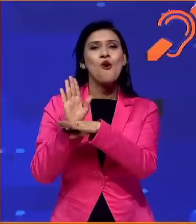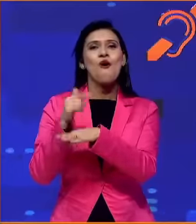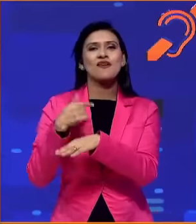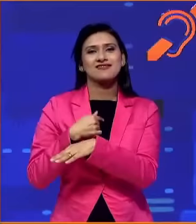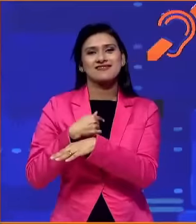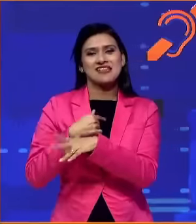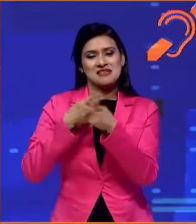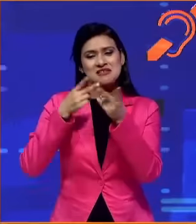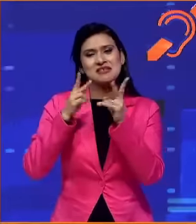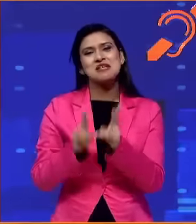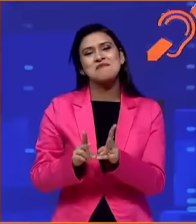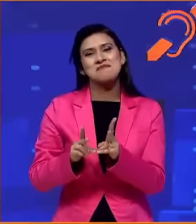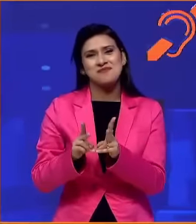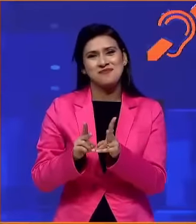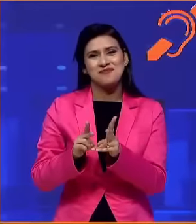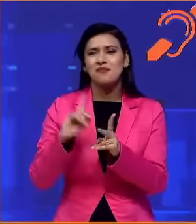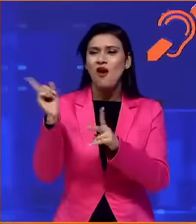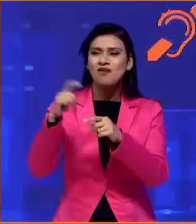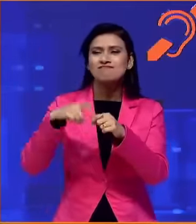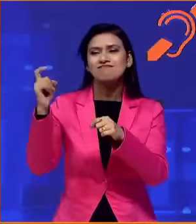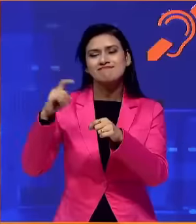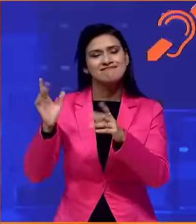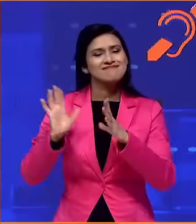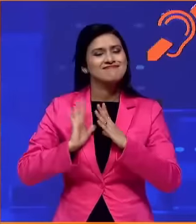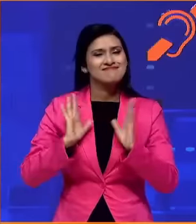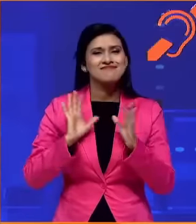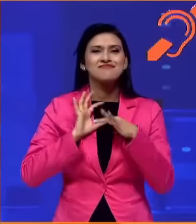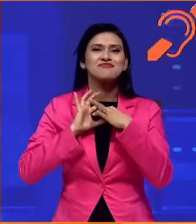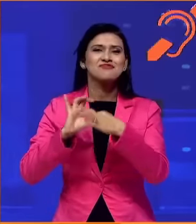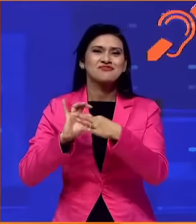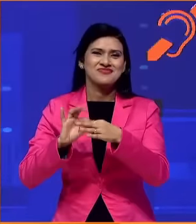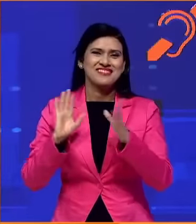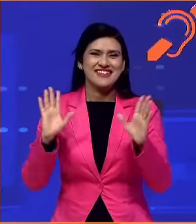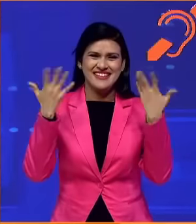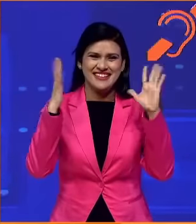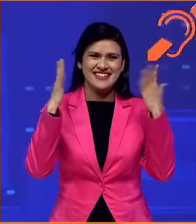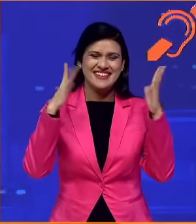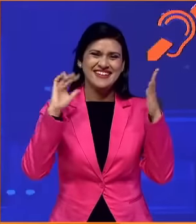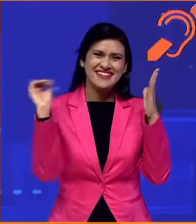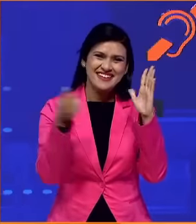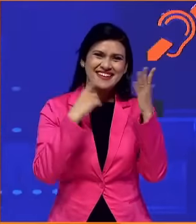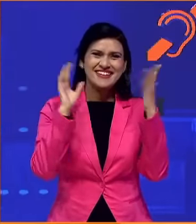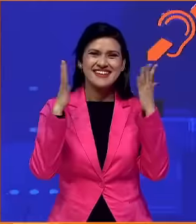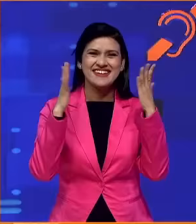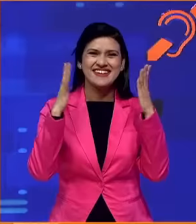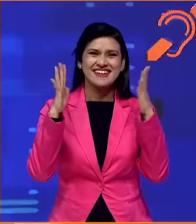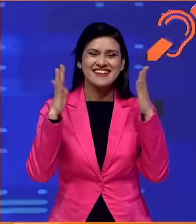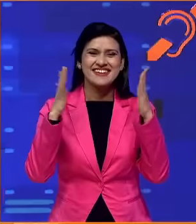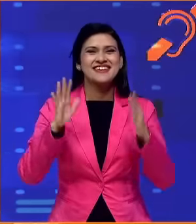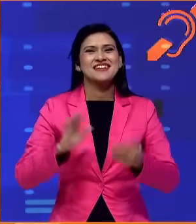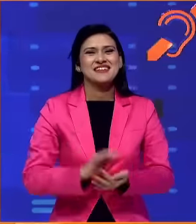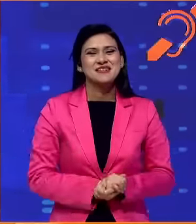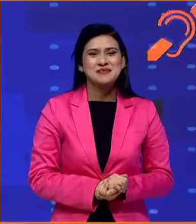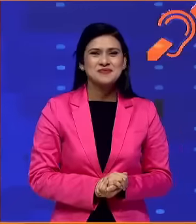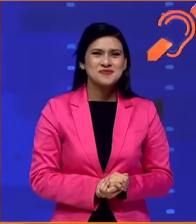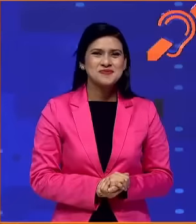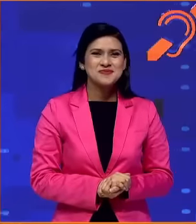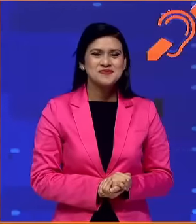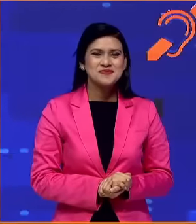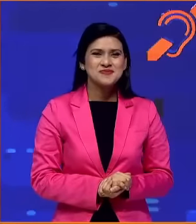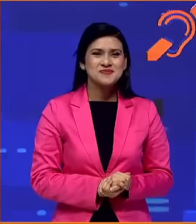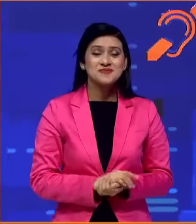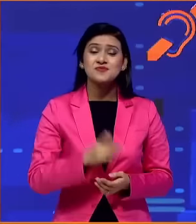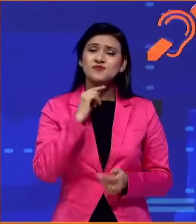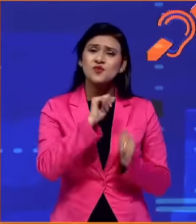कियाहै।अब।और।दूसरा, प्रत्येकव्यक्तिको,